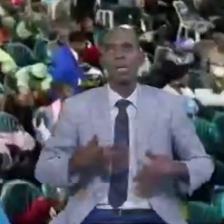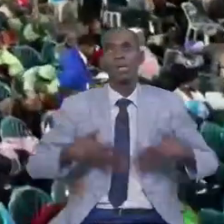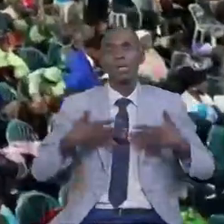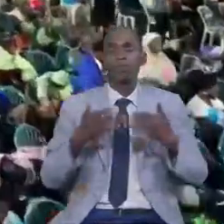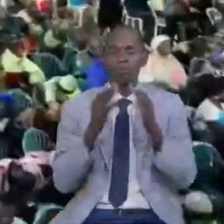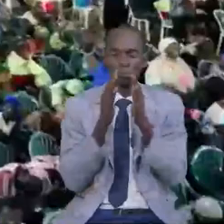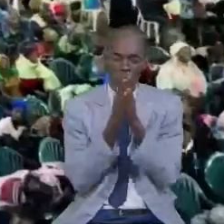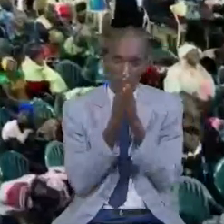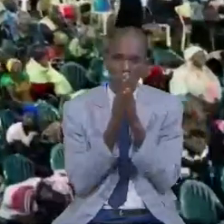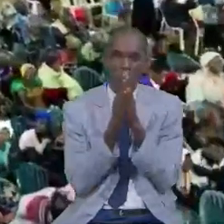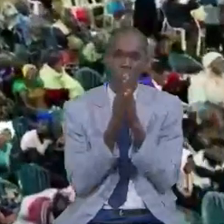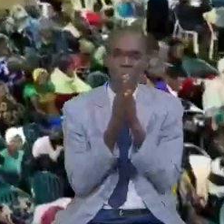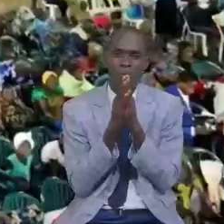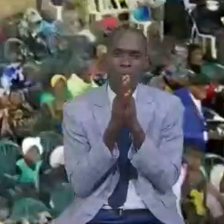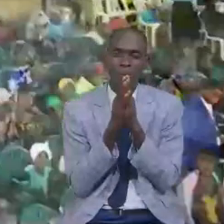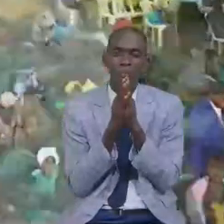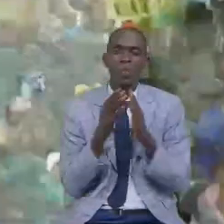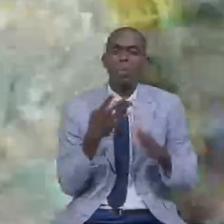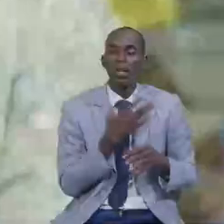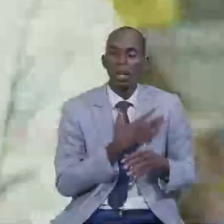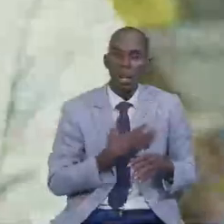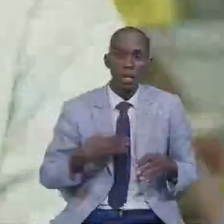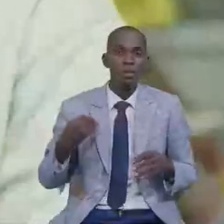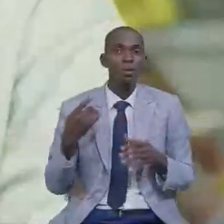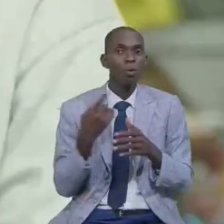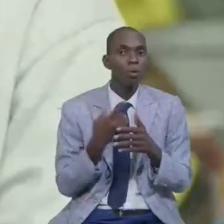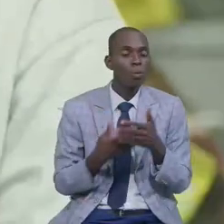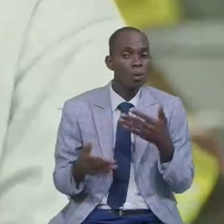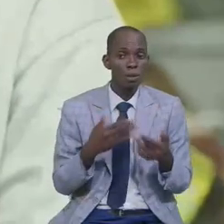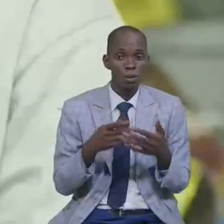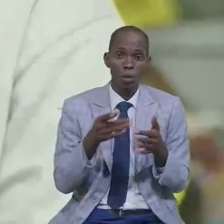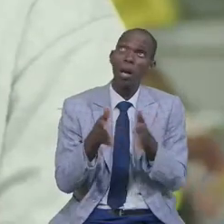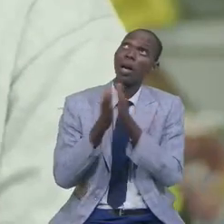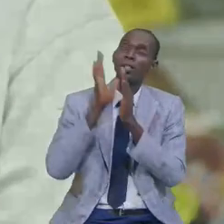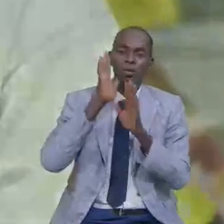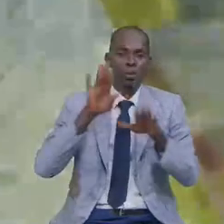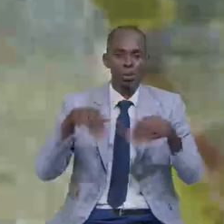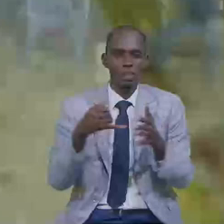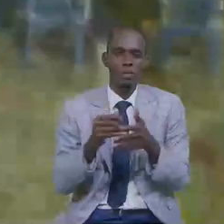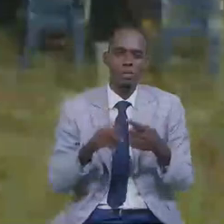Seigneur, et ce que tu demandes, il va te le donner.